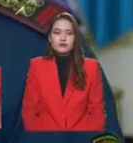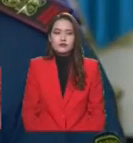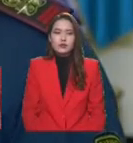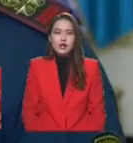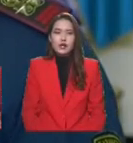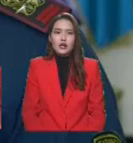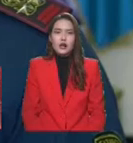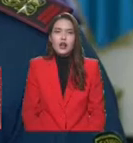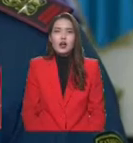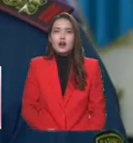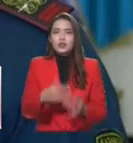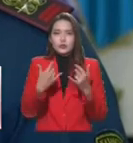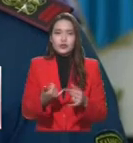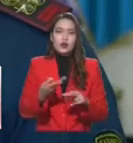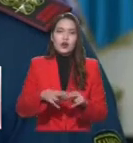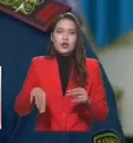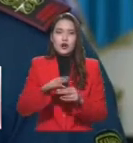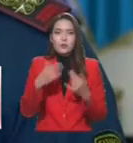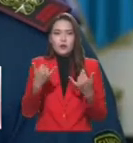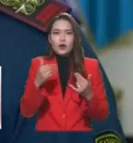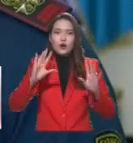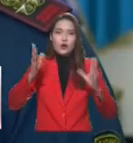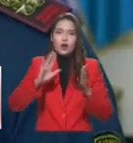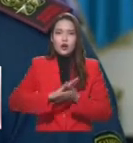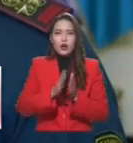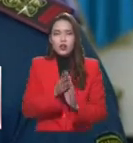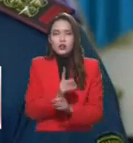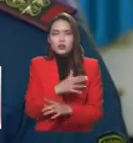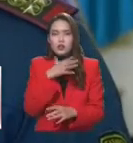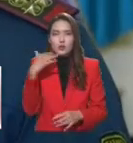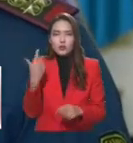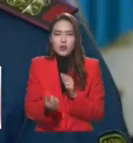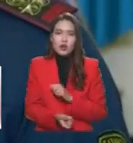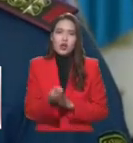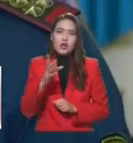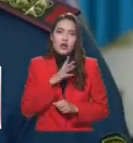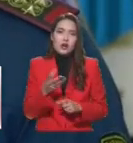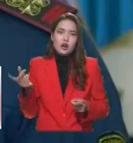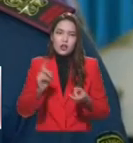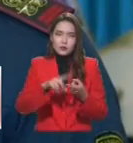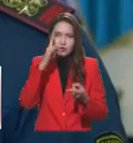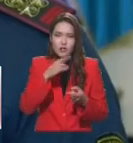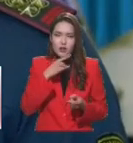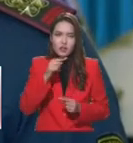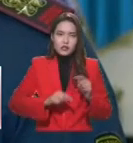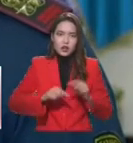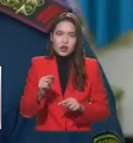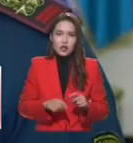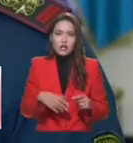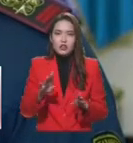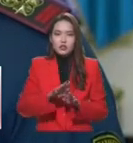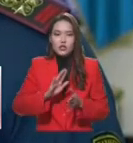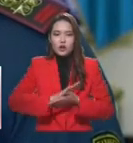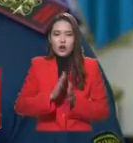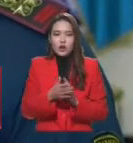С учетом текущей геополитической ситуации, санкционными ограничениями, нарушением логистических связей обсуждалась тематика диверсификации закупок вооружения и